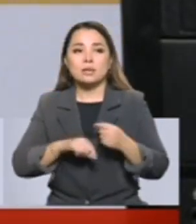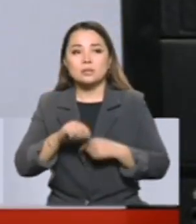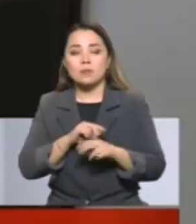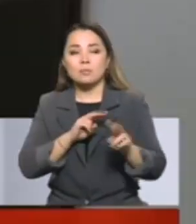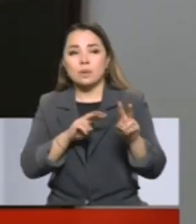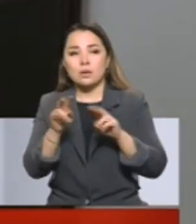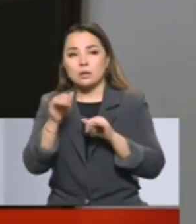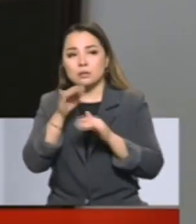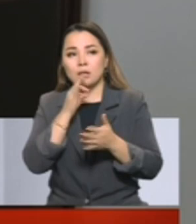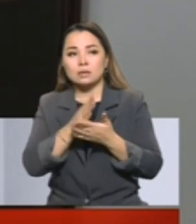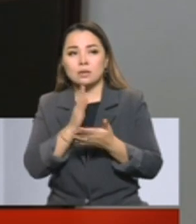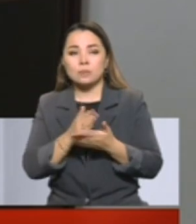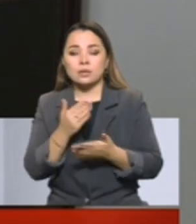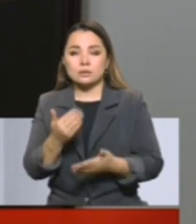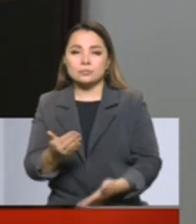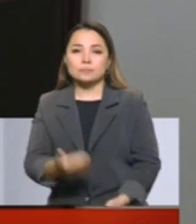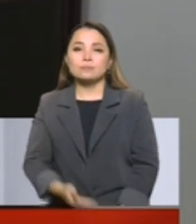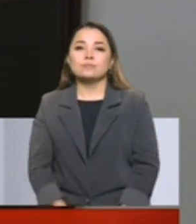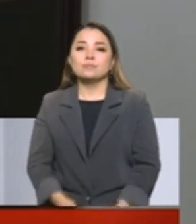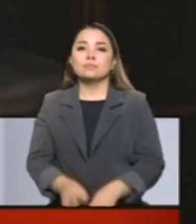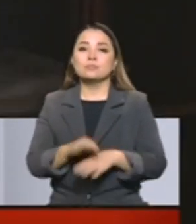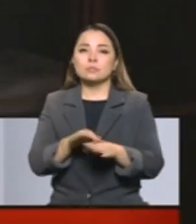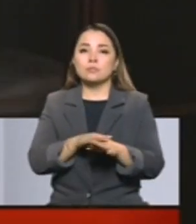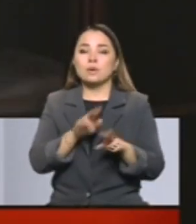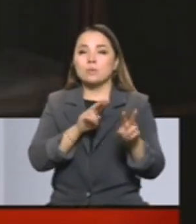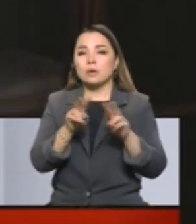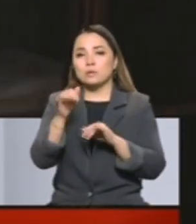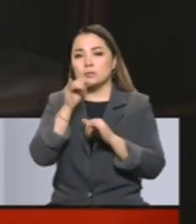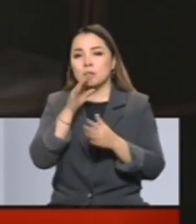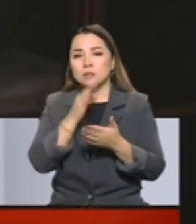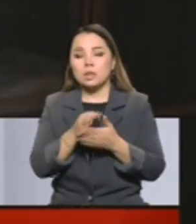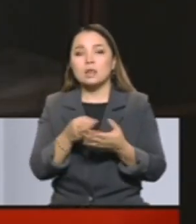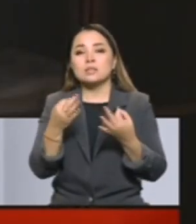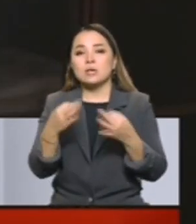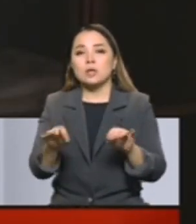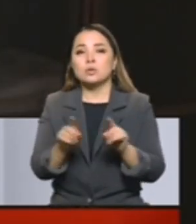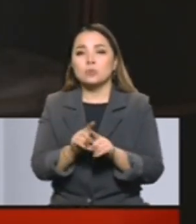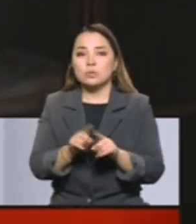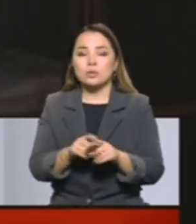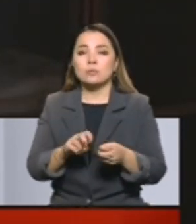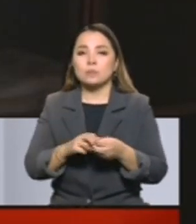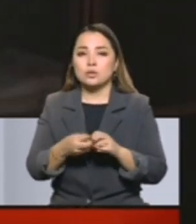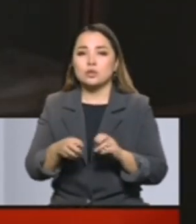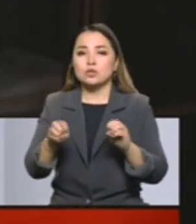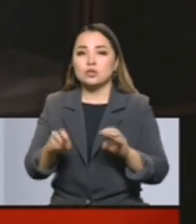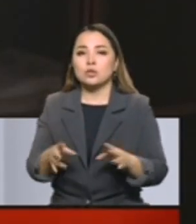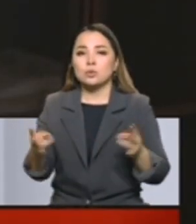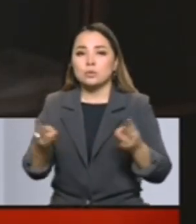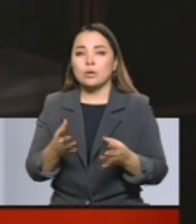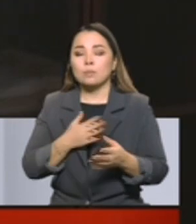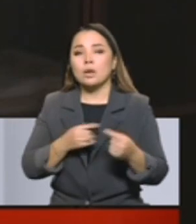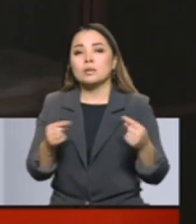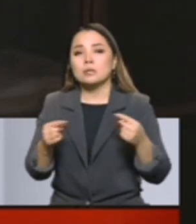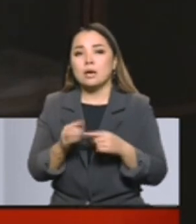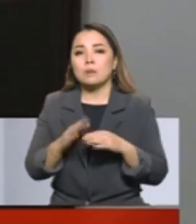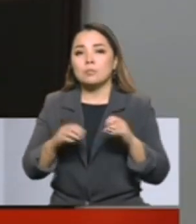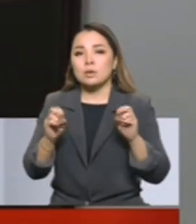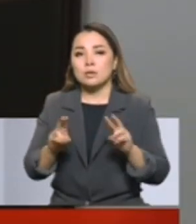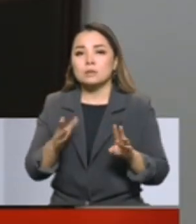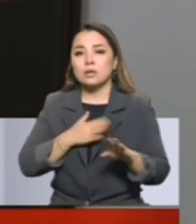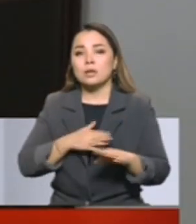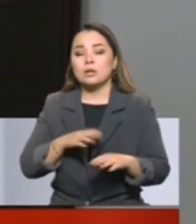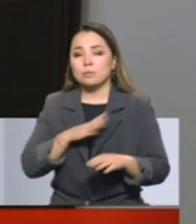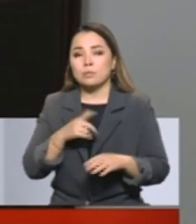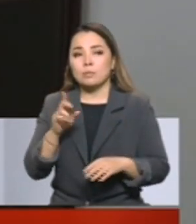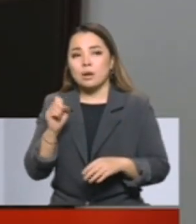бақылай алмайды. Ешқандай бақылау жүргізе алмаймыз біз. Енді қайтадан лицензия беруінде мәселені шешу керек. Біз ол жерден де біз нақты мамандардың, мысалы, біз